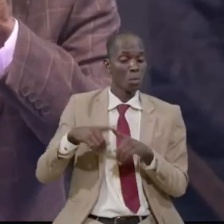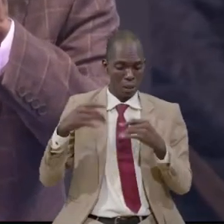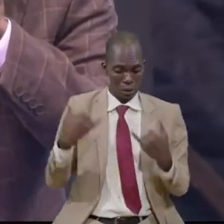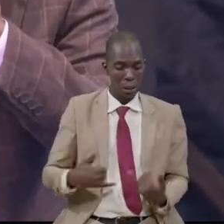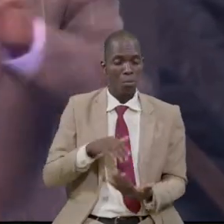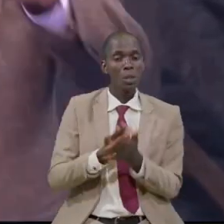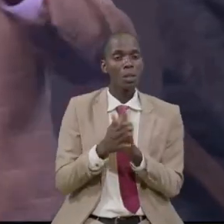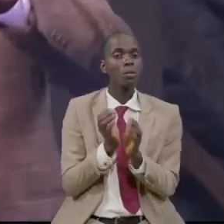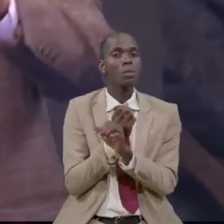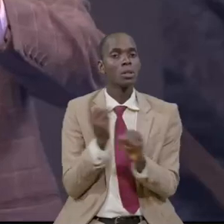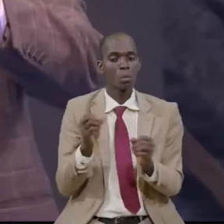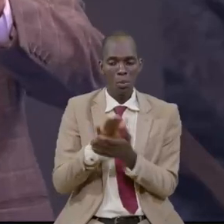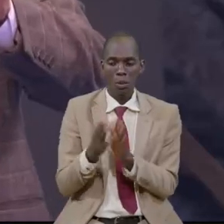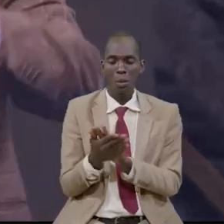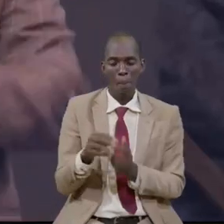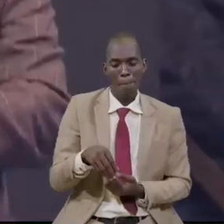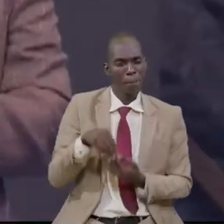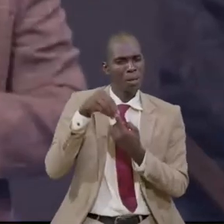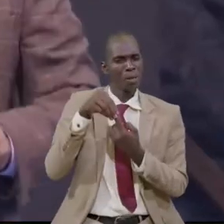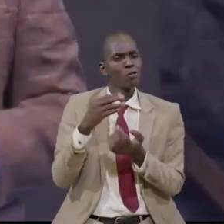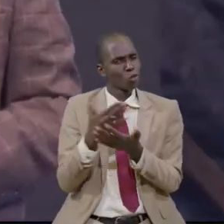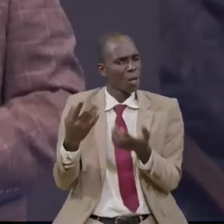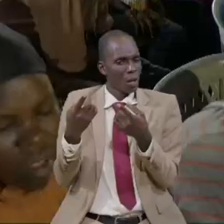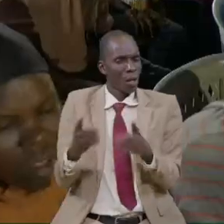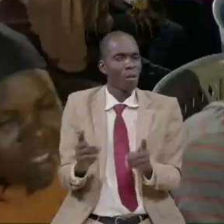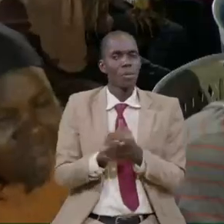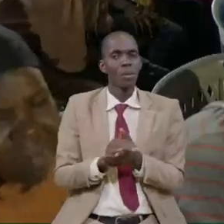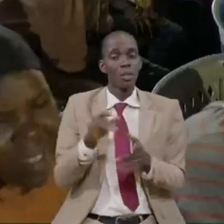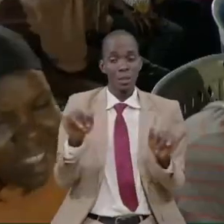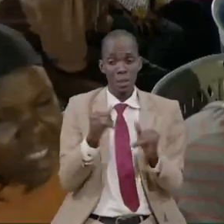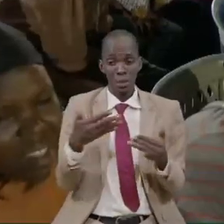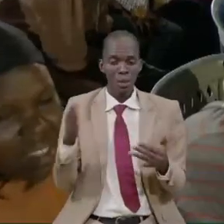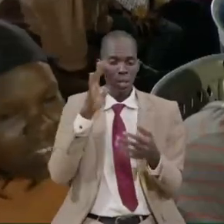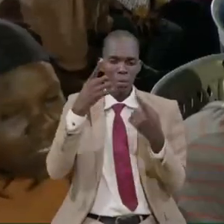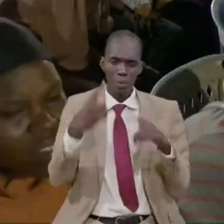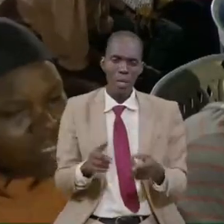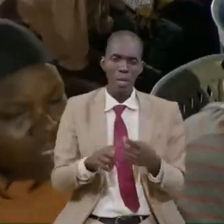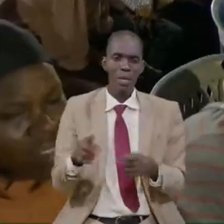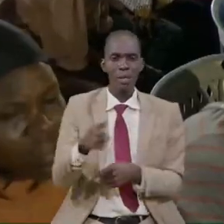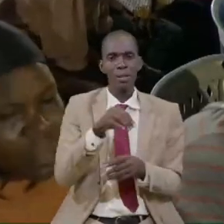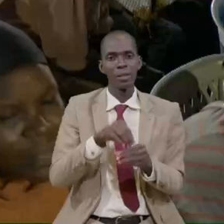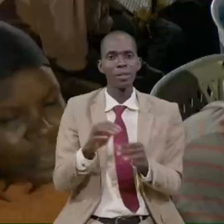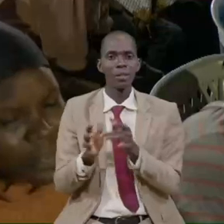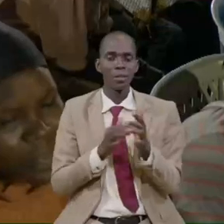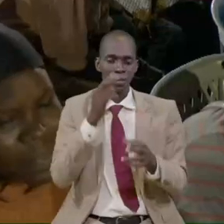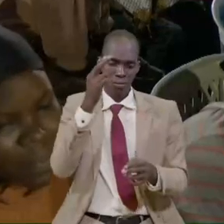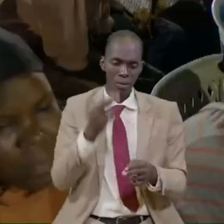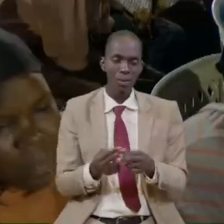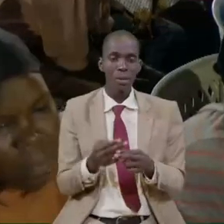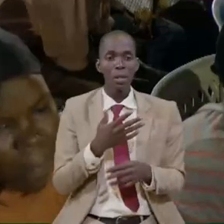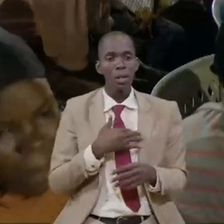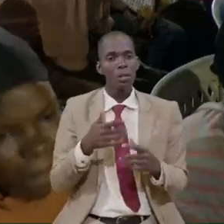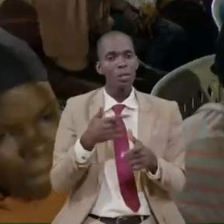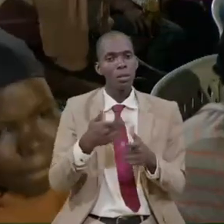il est né de nouveau, il est particulier. Quelque chose est arrivé, cela va vous arriver ce soir. Et puis, le